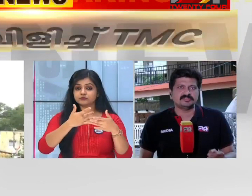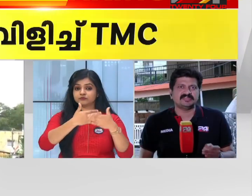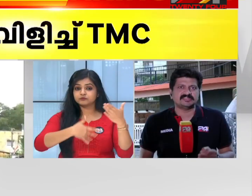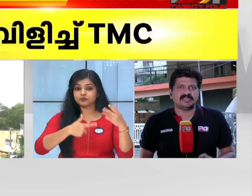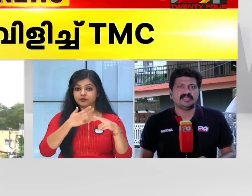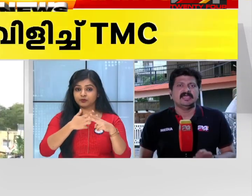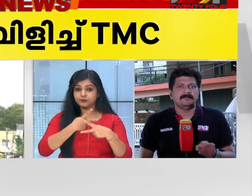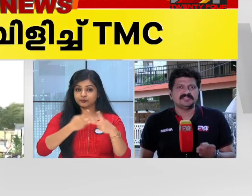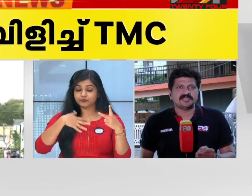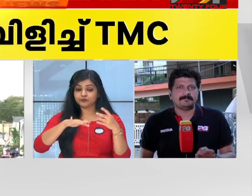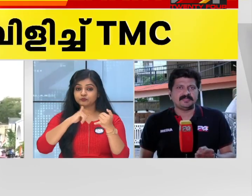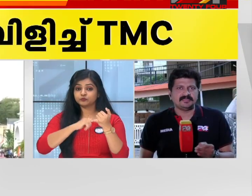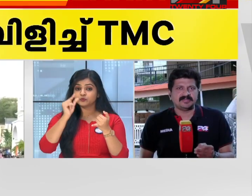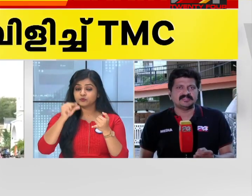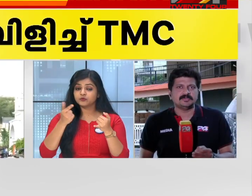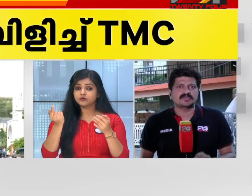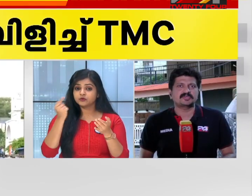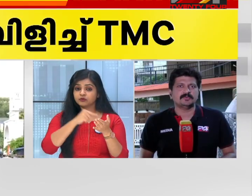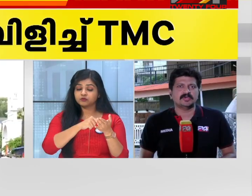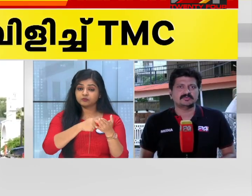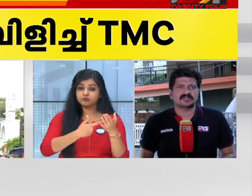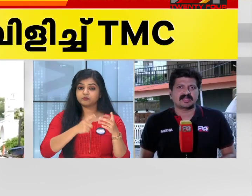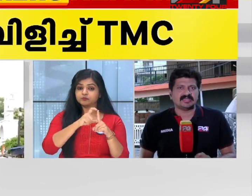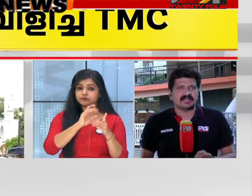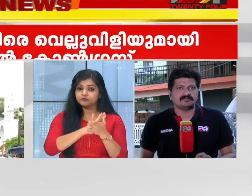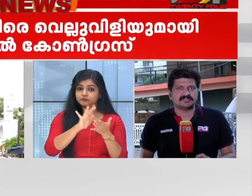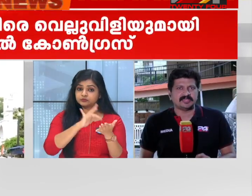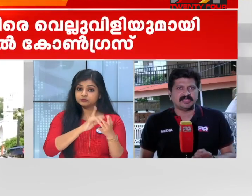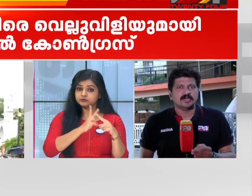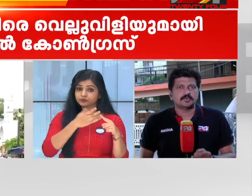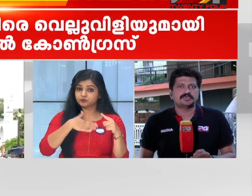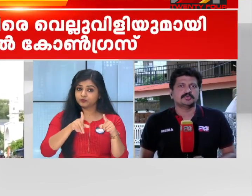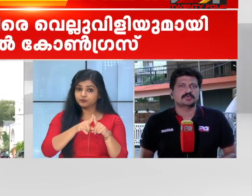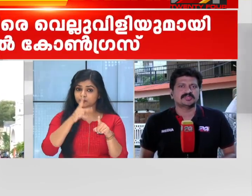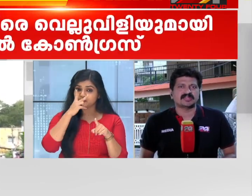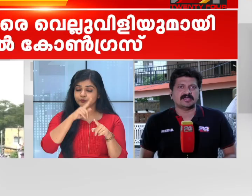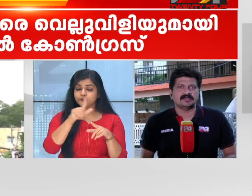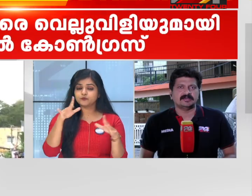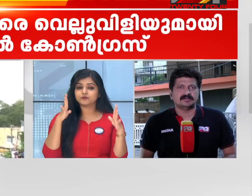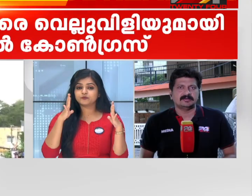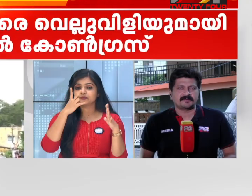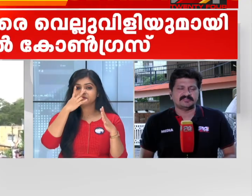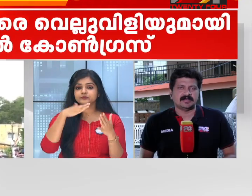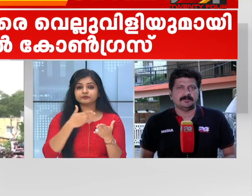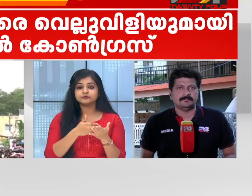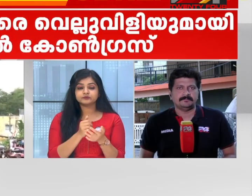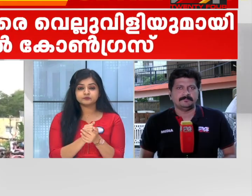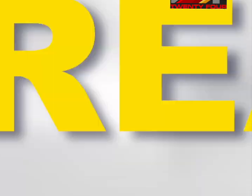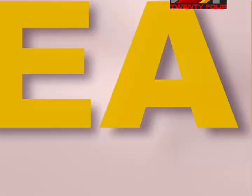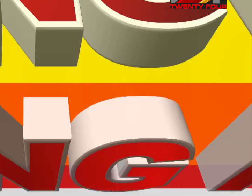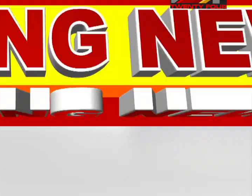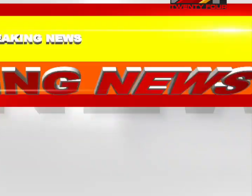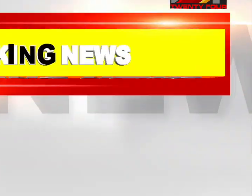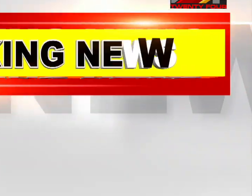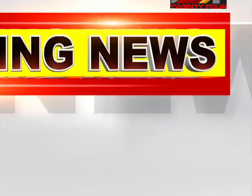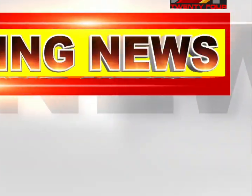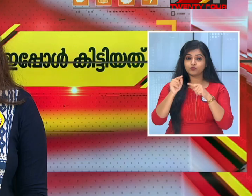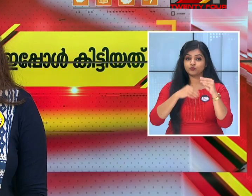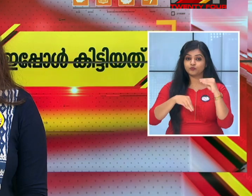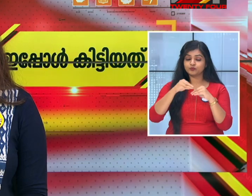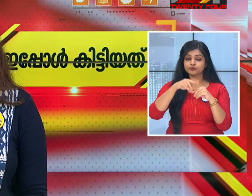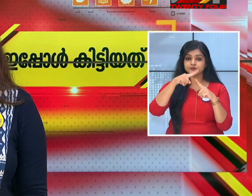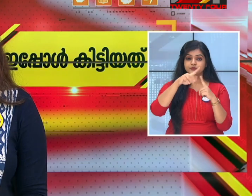സുവേന്ദുവിനെ തന്നെ BJP ഇവിടെ നിയോഗിക്കുമോ എന്നുള്ളതാണ് എല്ലാവരും തന്നെ ഉറ്റുനോക്കുന്നത്. ശരി, എന്തായാലും BJPക്കെതിരെ വലിയ